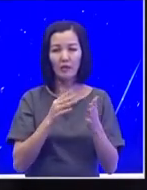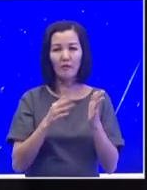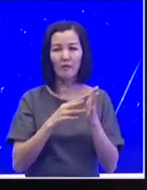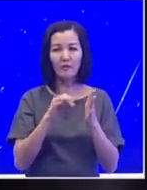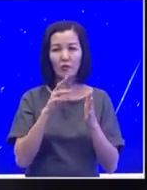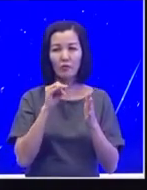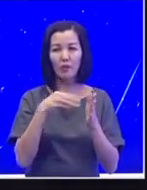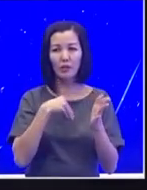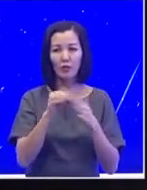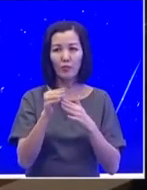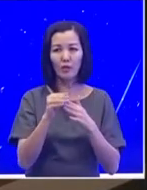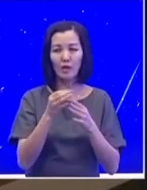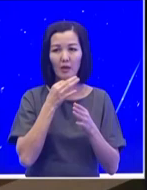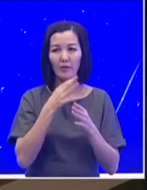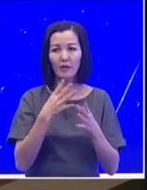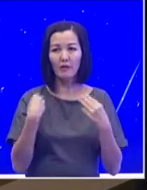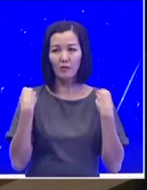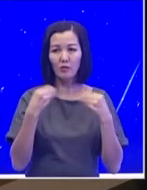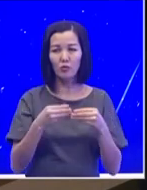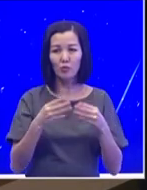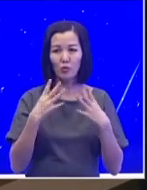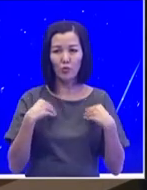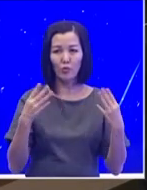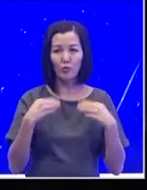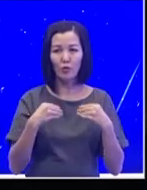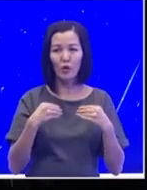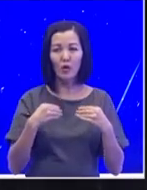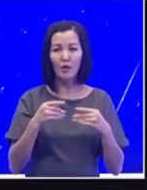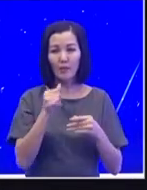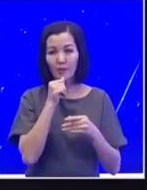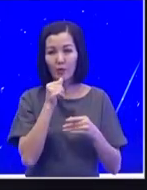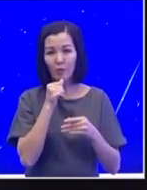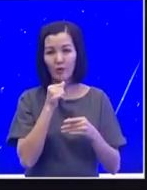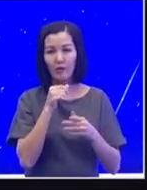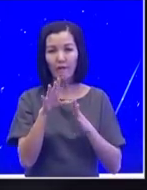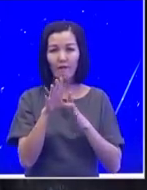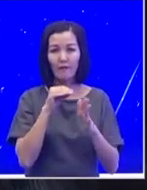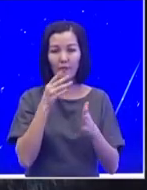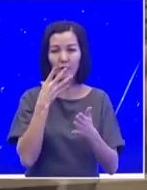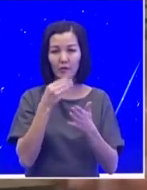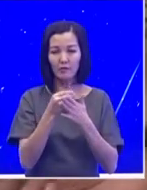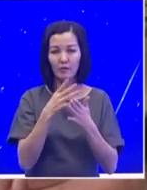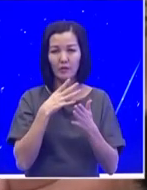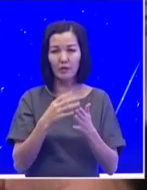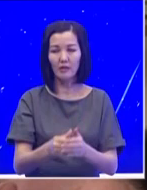праздника и купить понравившуюся ей шубу. После многих примерок Гульжан сделала свой выбор.